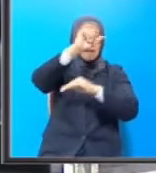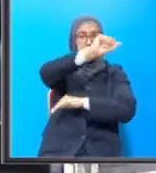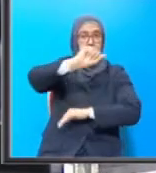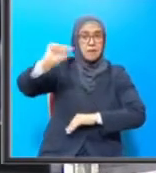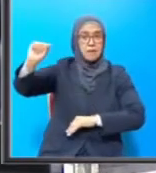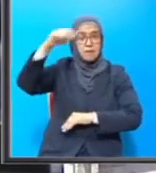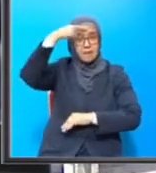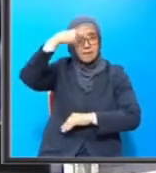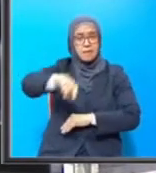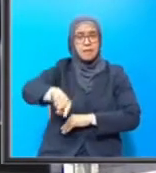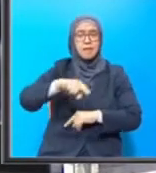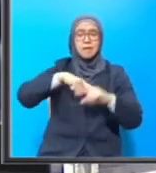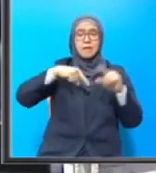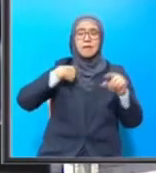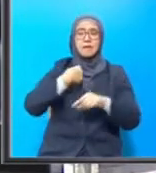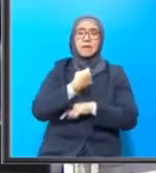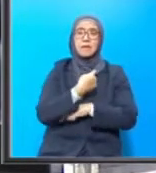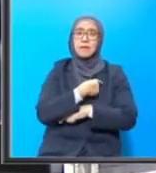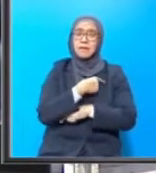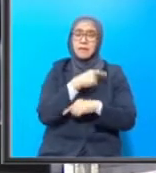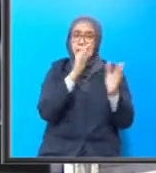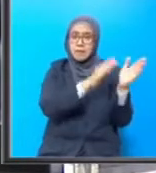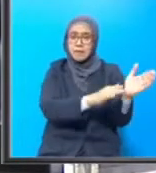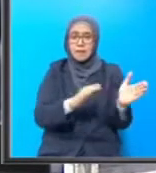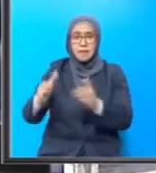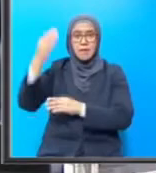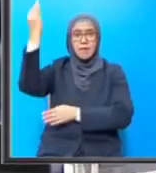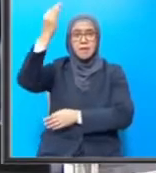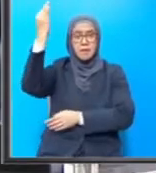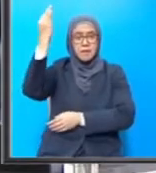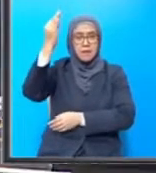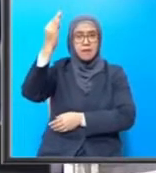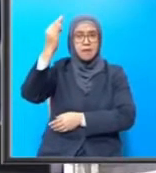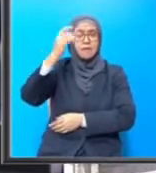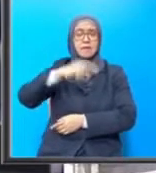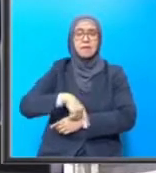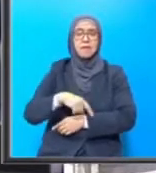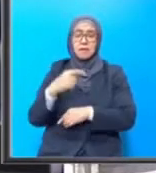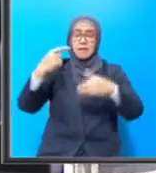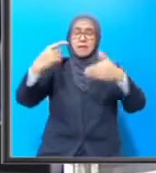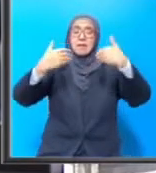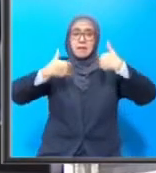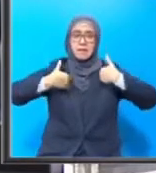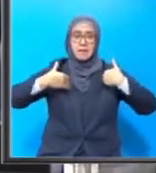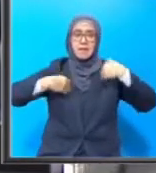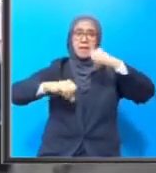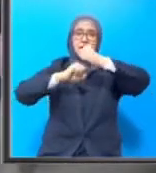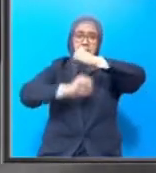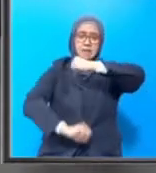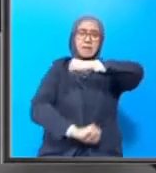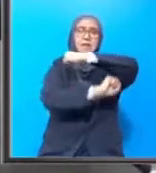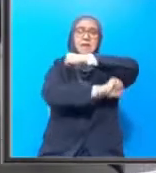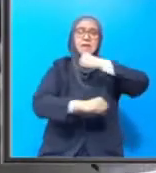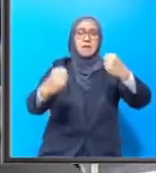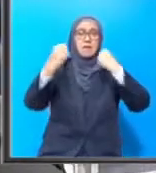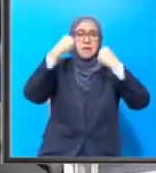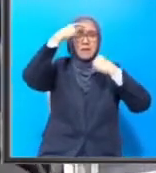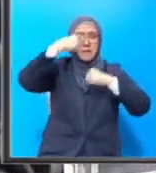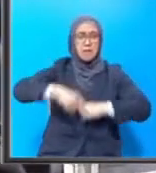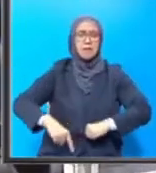yang mana forum yang dianjurkan oleh tipe ini kita mempunyai strategi yang Kukuh untuk membina